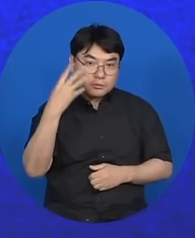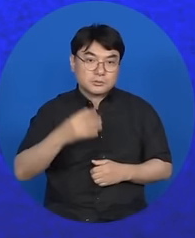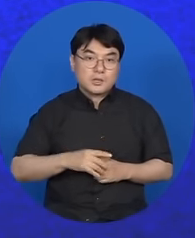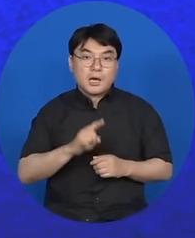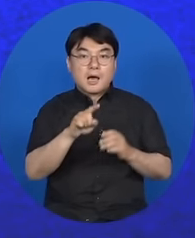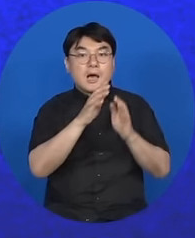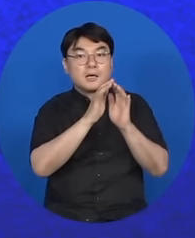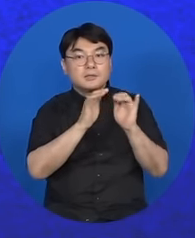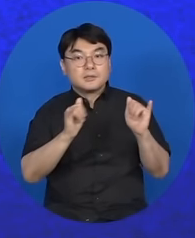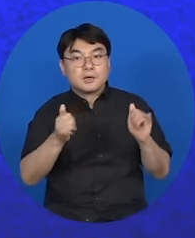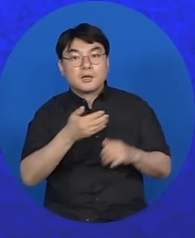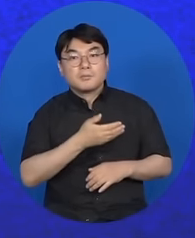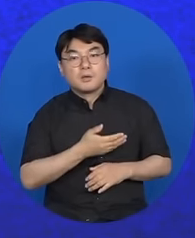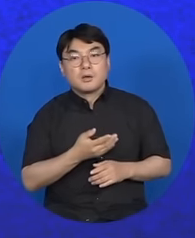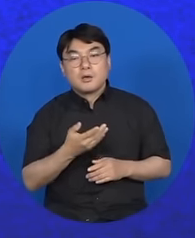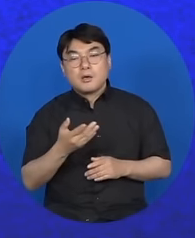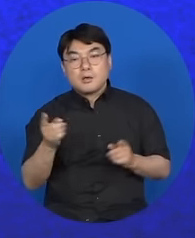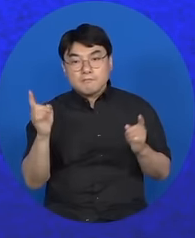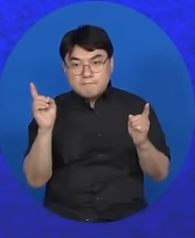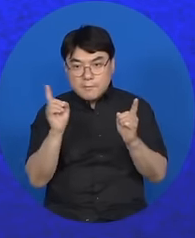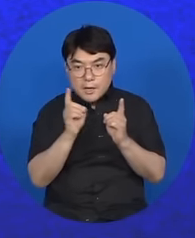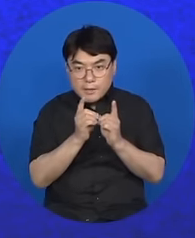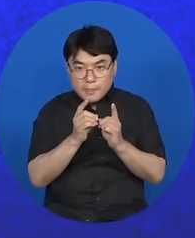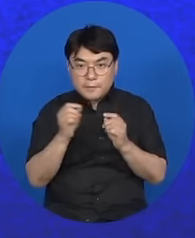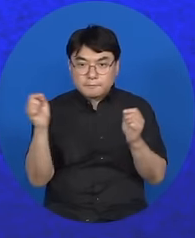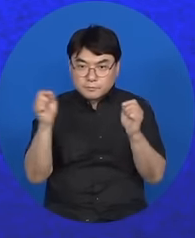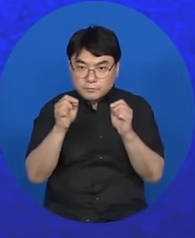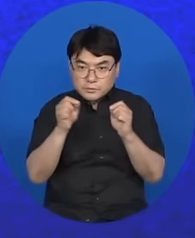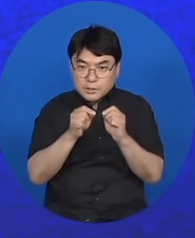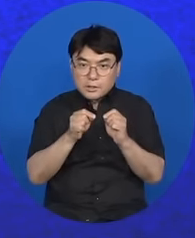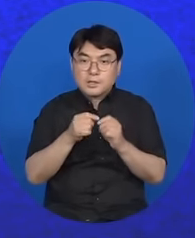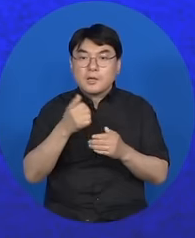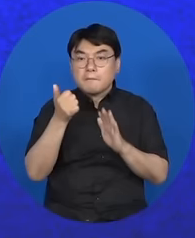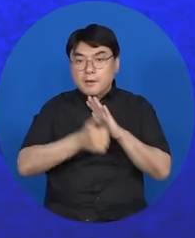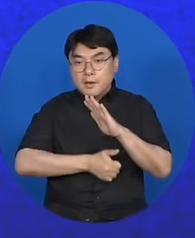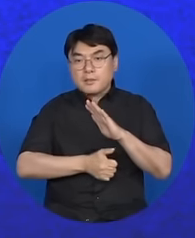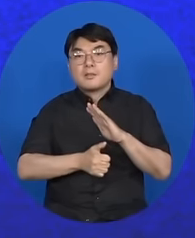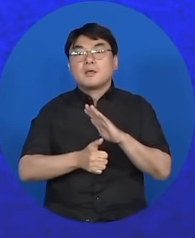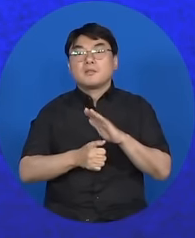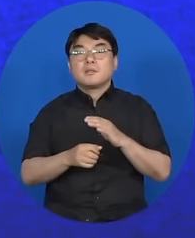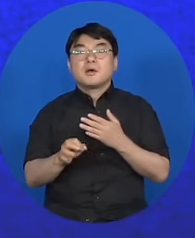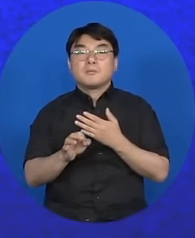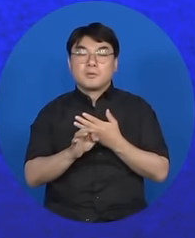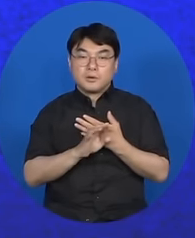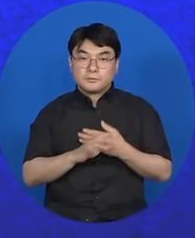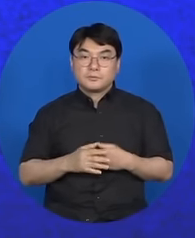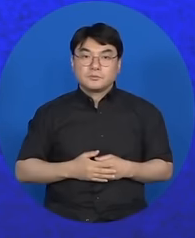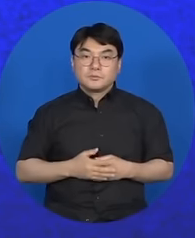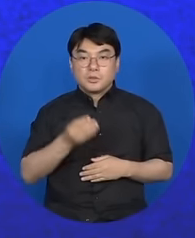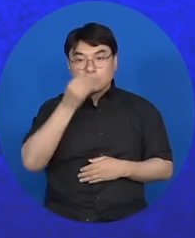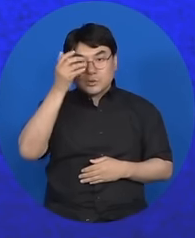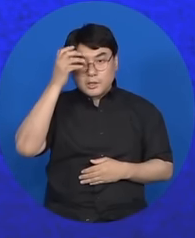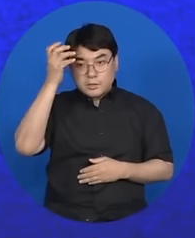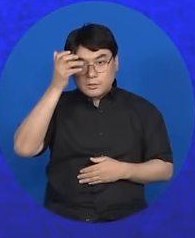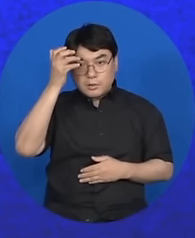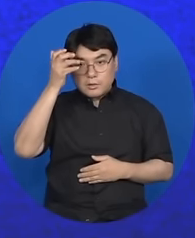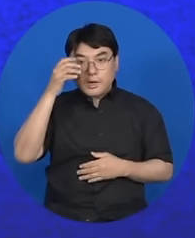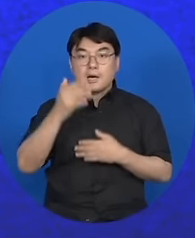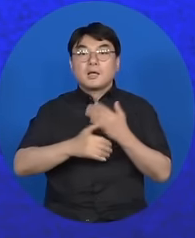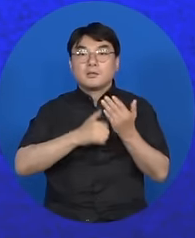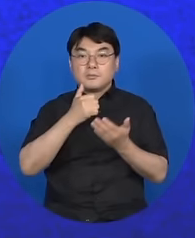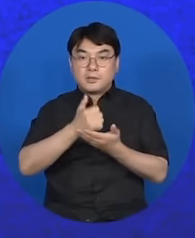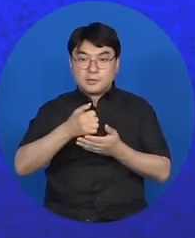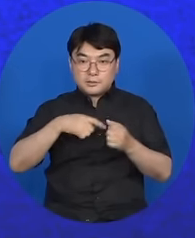다가가는 그것을 실패하셨다면 회개할 때에 성령께서 다시금 여러분들을 통하여서 하나님의 뜻을